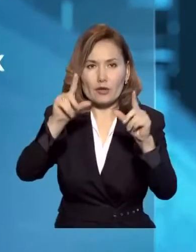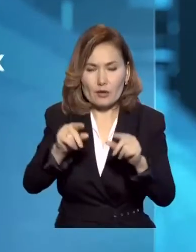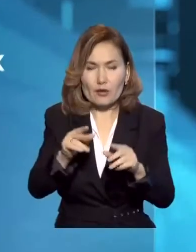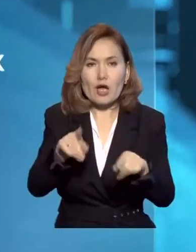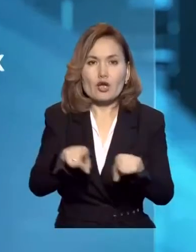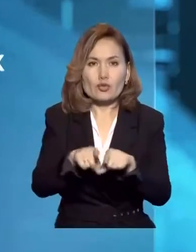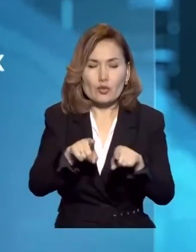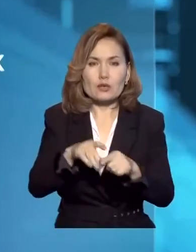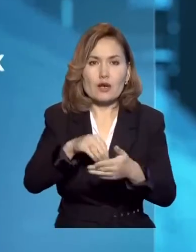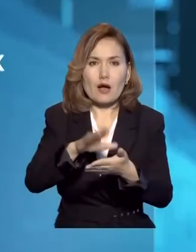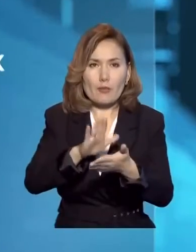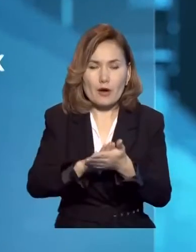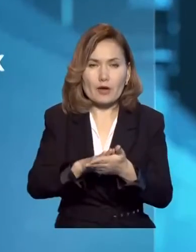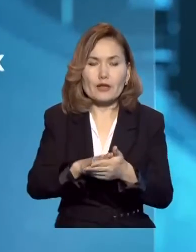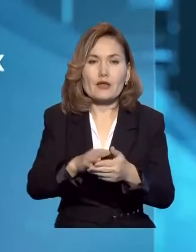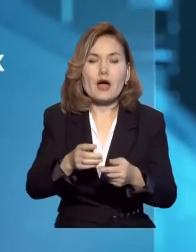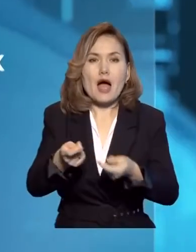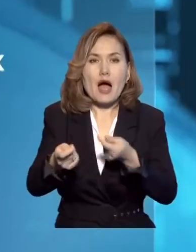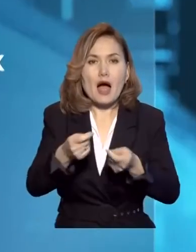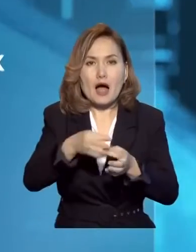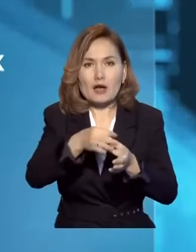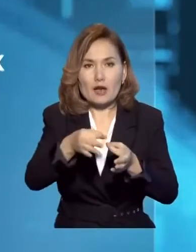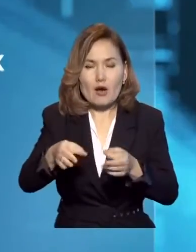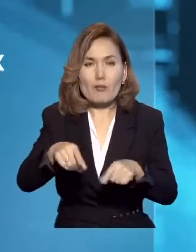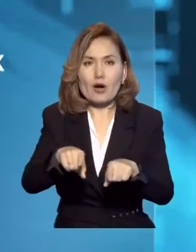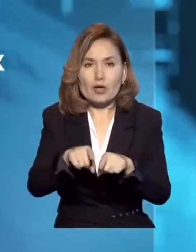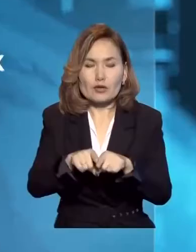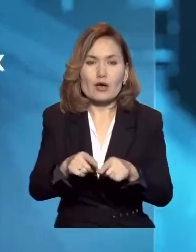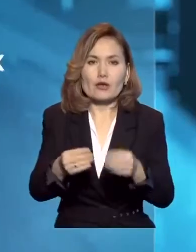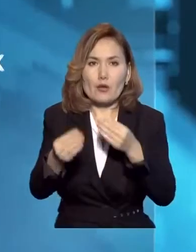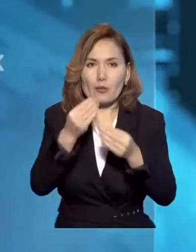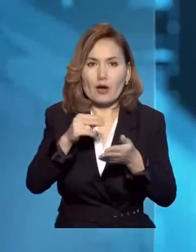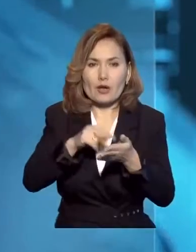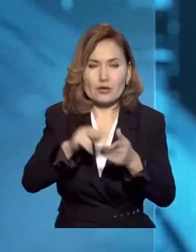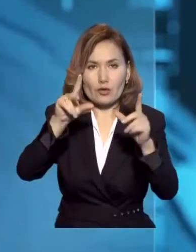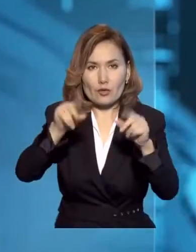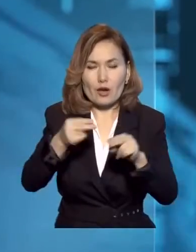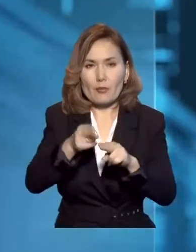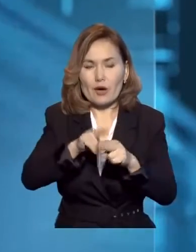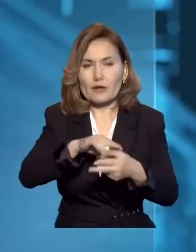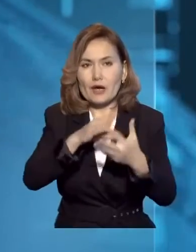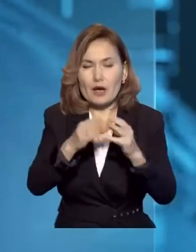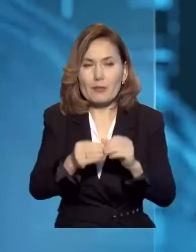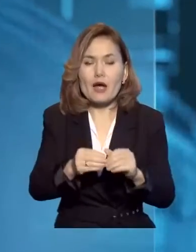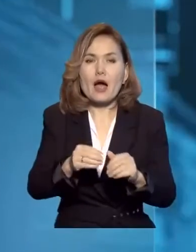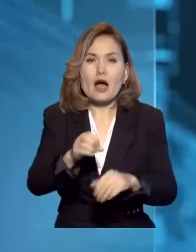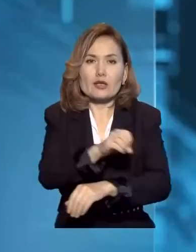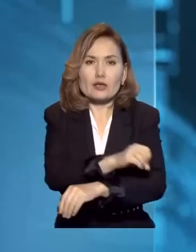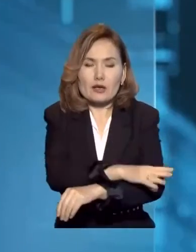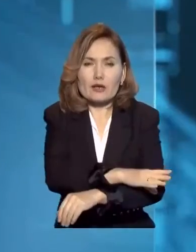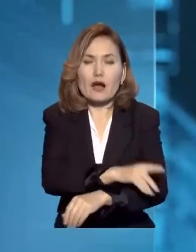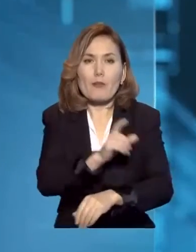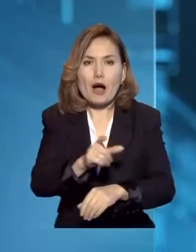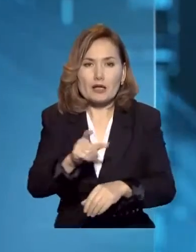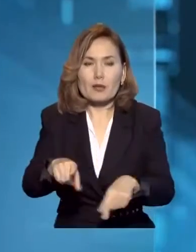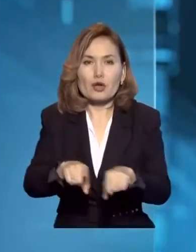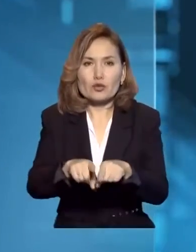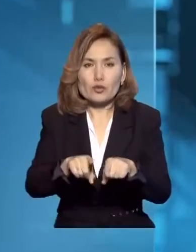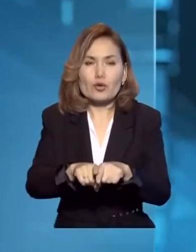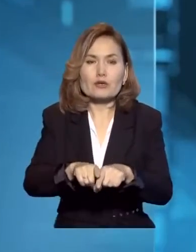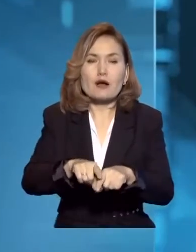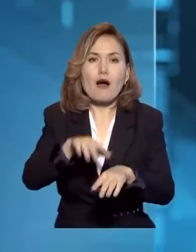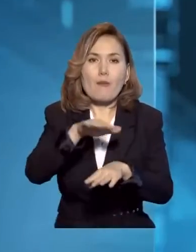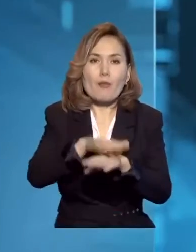бақыланады. Әкімдер оны өңірдің әлеуметтік-экономикалық жағдайына қарай реттейді. Жеке тұлғалардың банкроттығы туралы заң әзірленеді. Коммуналдық тарифтерді